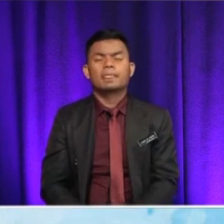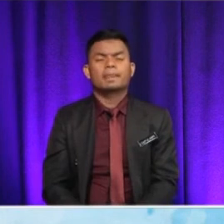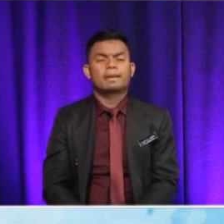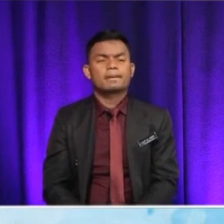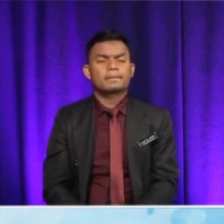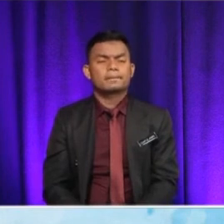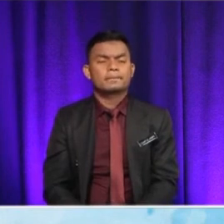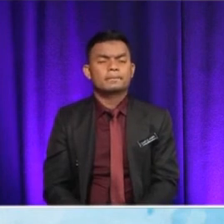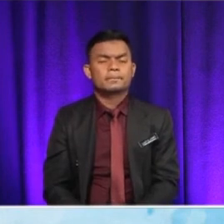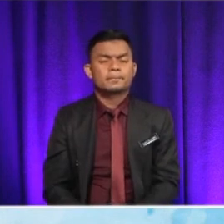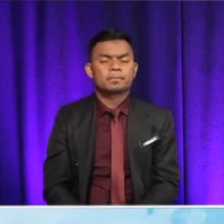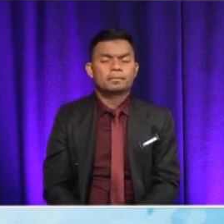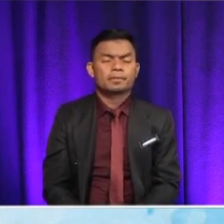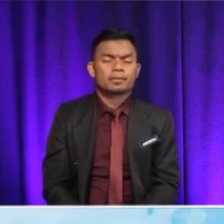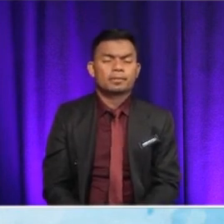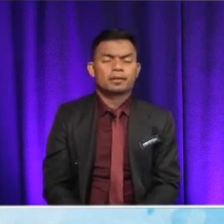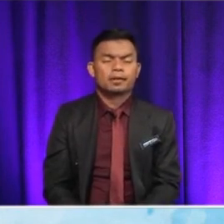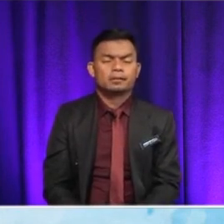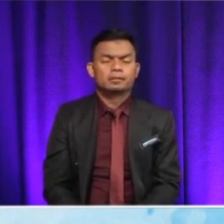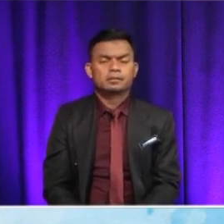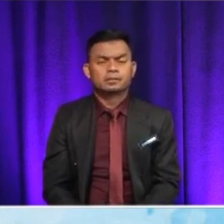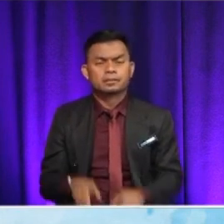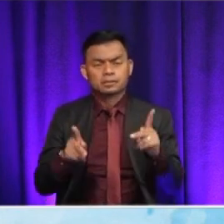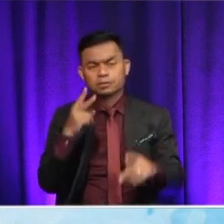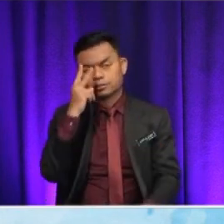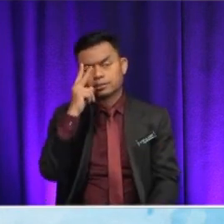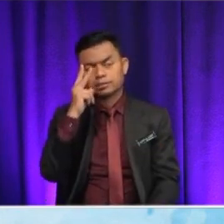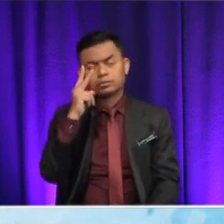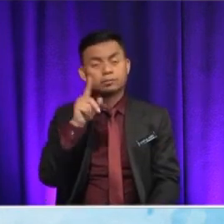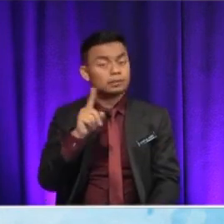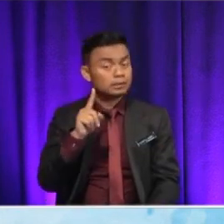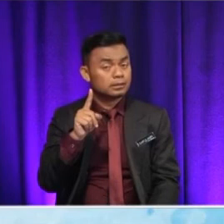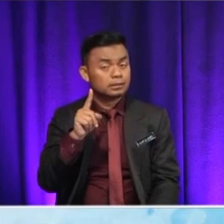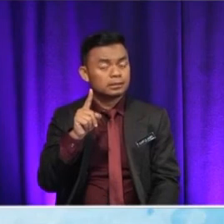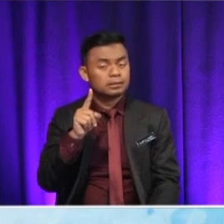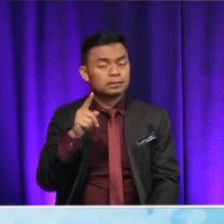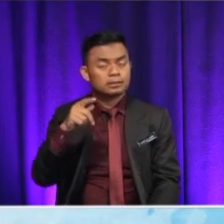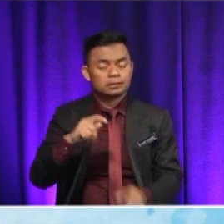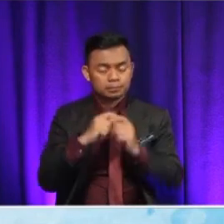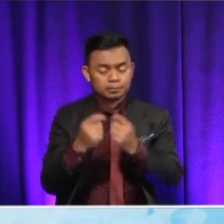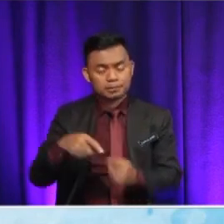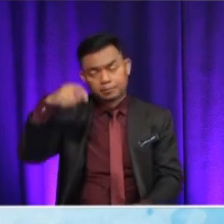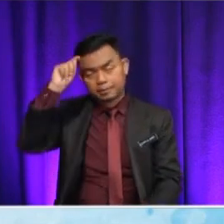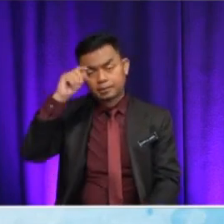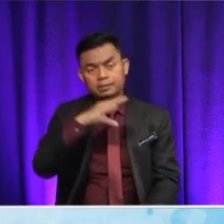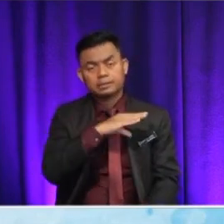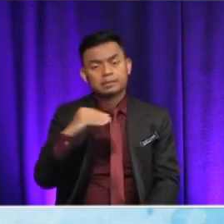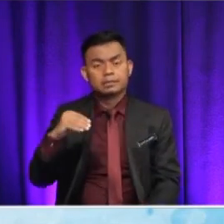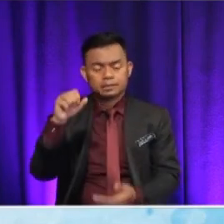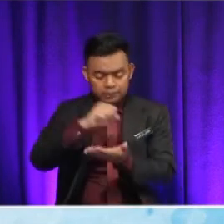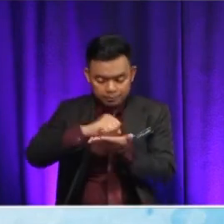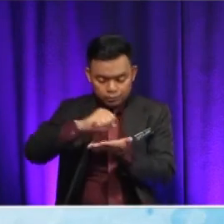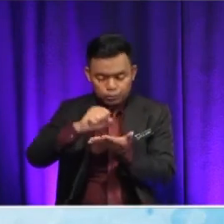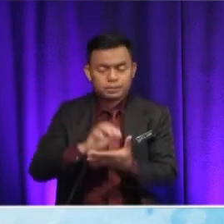Pemanas air tu kalau kita tengok dia pergi ke tap mandi dan juga besen cuci. Okey, tuliskan lekapan